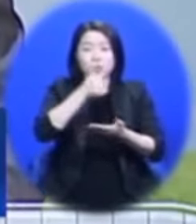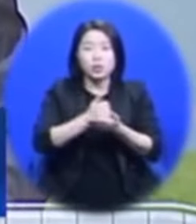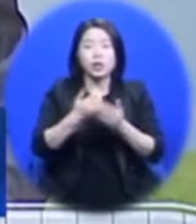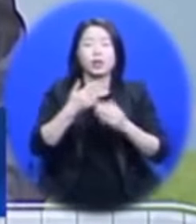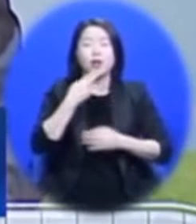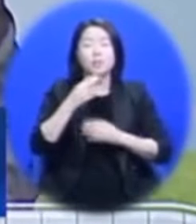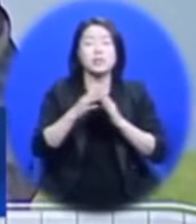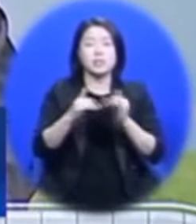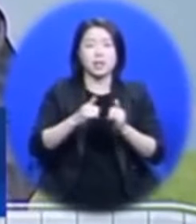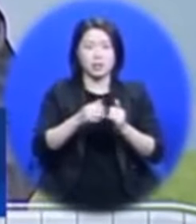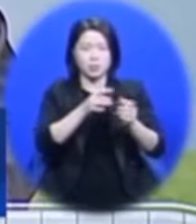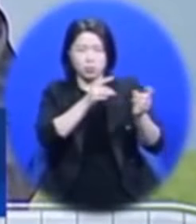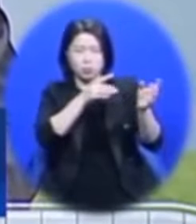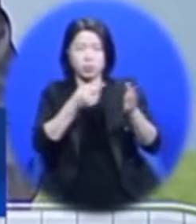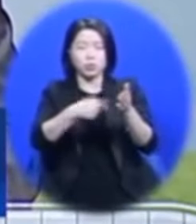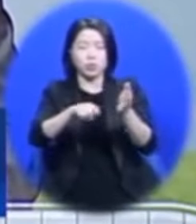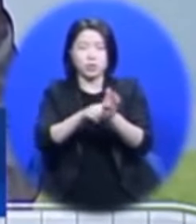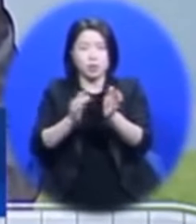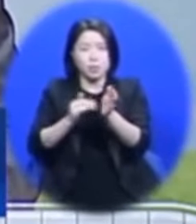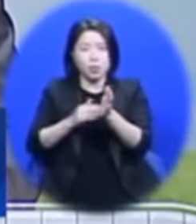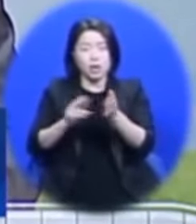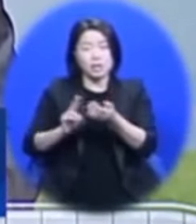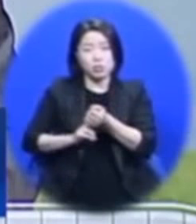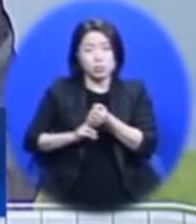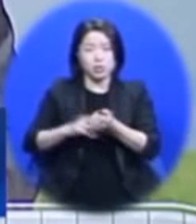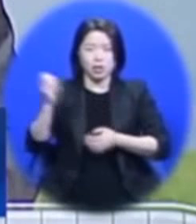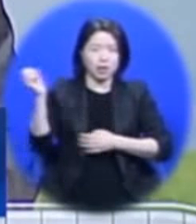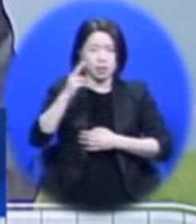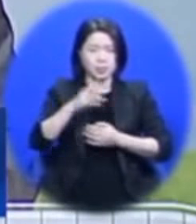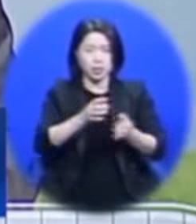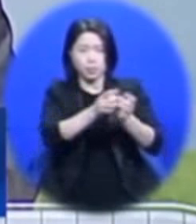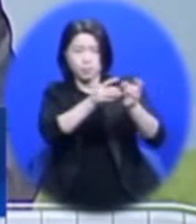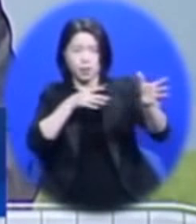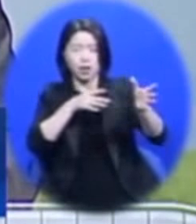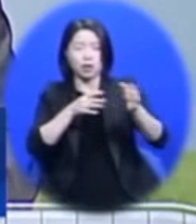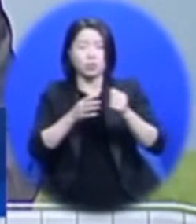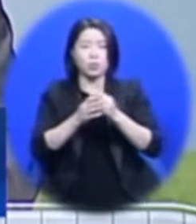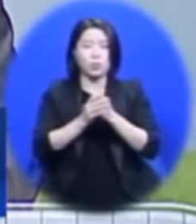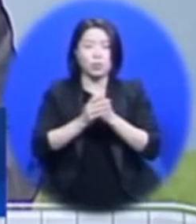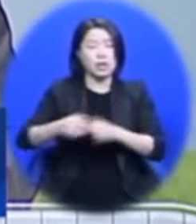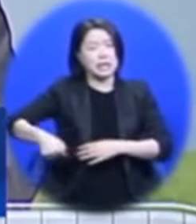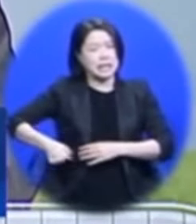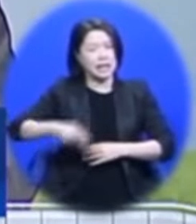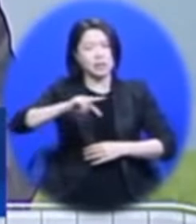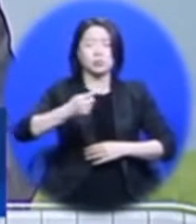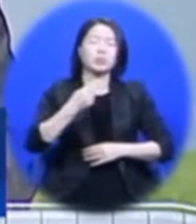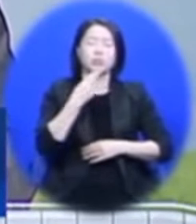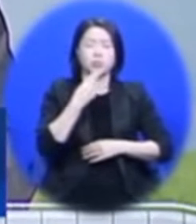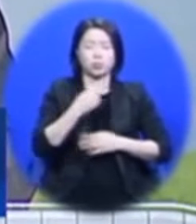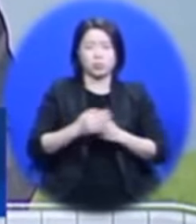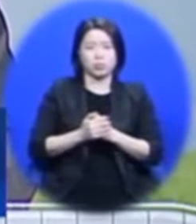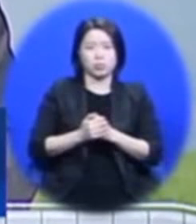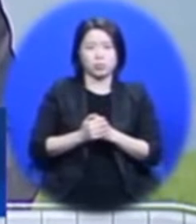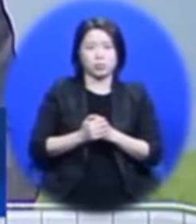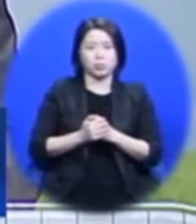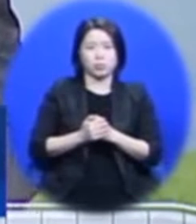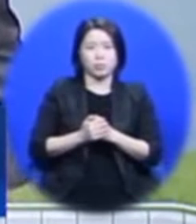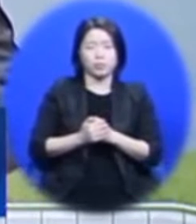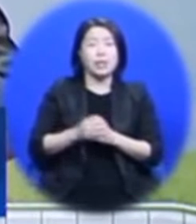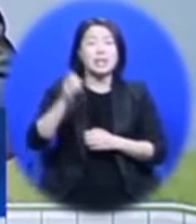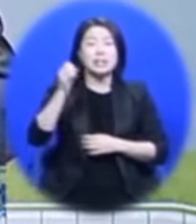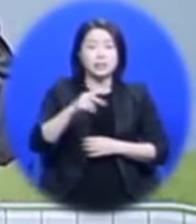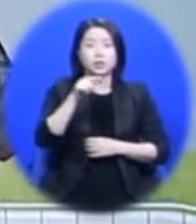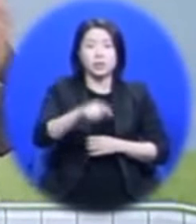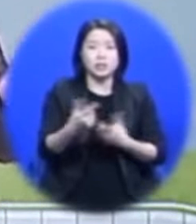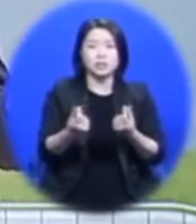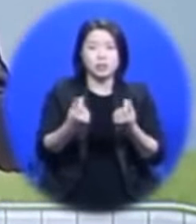쏘려고 몰래 숨어 있다가 느닷없이 쏘고서도 거리낌조차 없습니다. 그리고